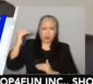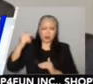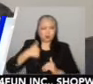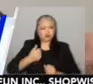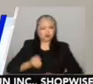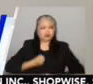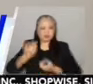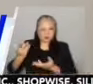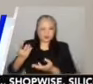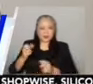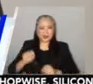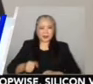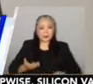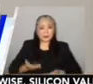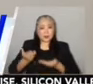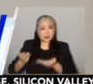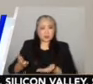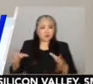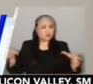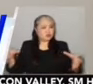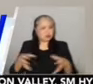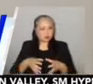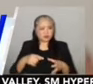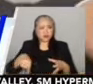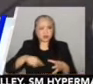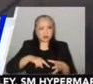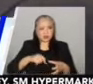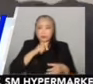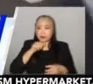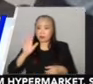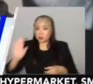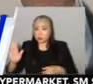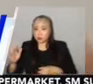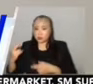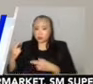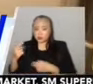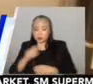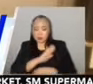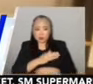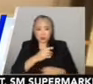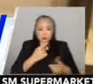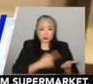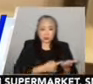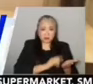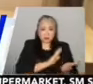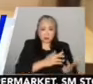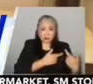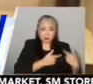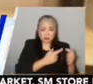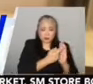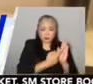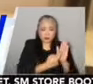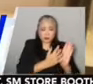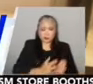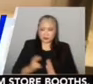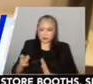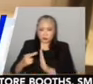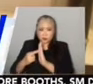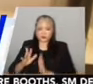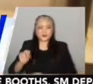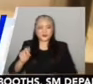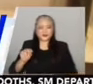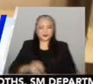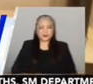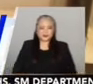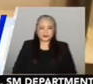bring you together, but I cannot speak on your behalf, neither can I speak on his behalf. Sa normal na sitwasyon, hindi nakikialam ang